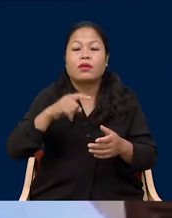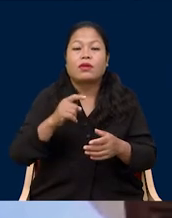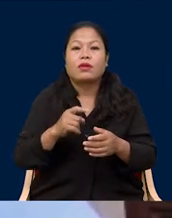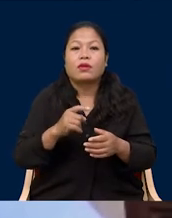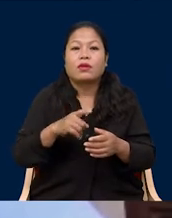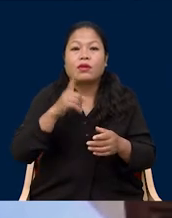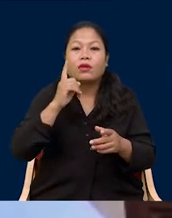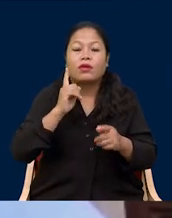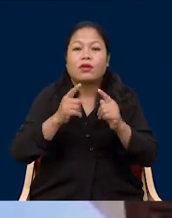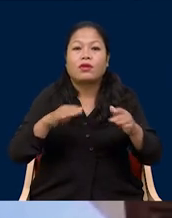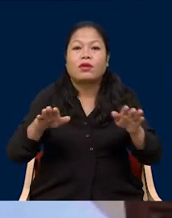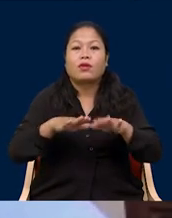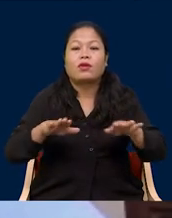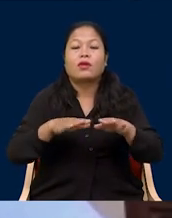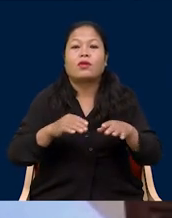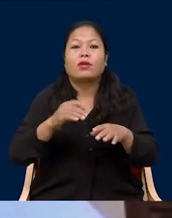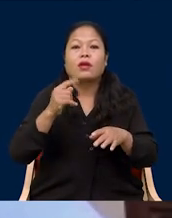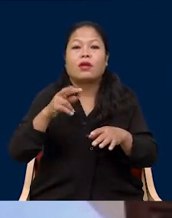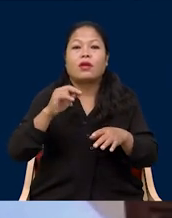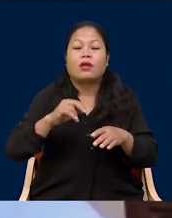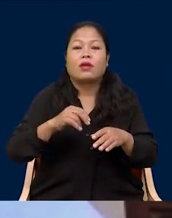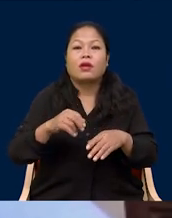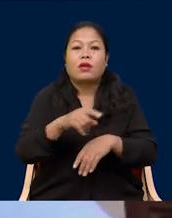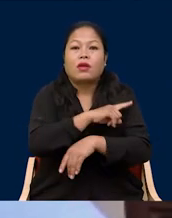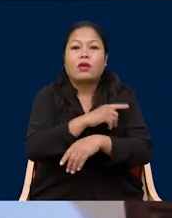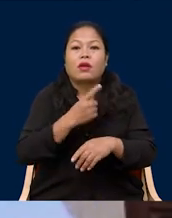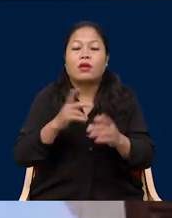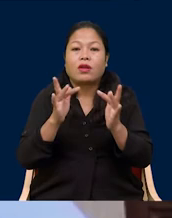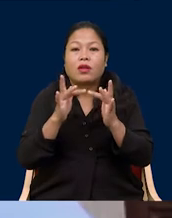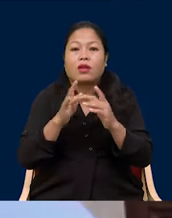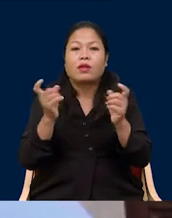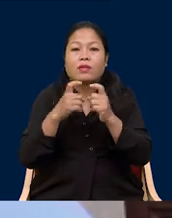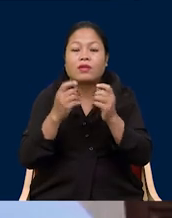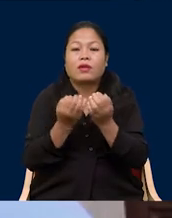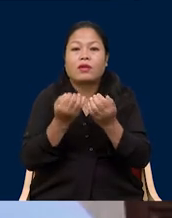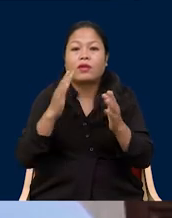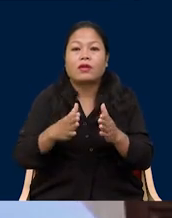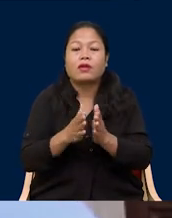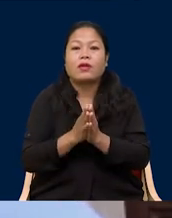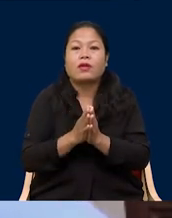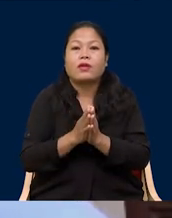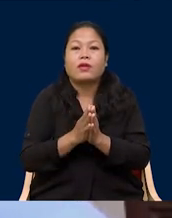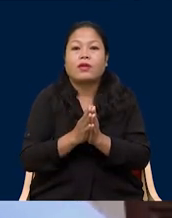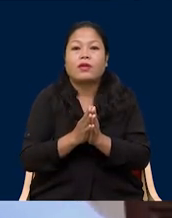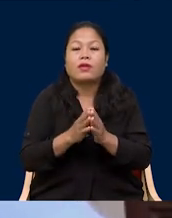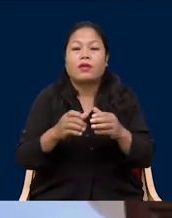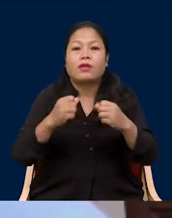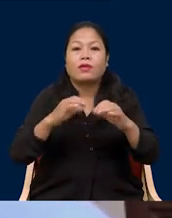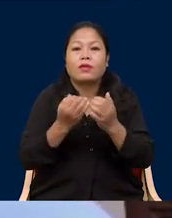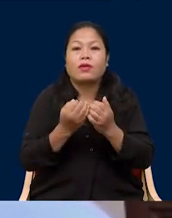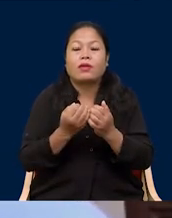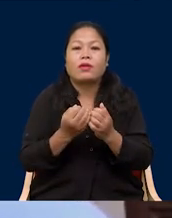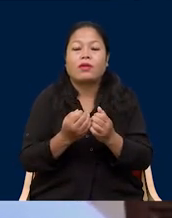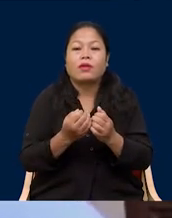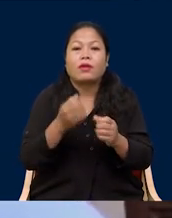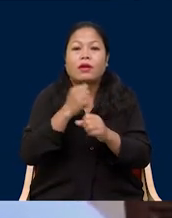किसिमको उत्सर्जन गरेको हुन्थ्यो र एक लेभलको कार्बन फुटप्रिन्ट हुन्थ्यो र इन्डिभिजुअल यो अनलाइन मिटिङले पनि केही हदसम्म चाहिँ कार्बन फुटप्रिन्ट चाहिँ रिड्युस